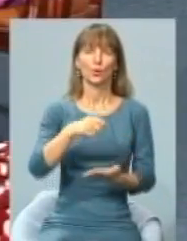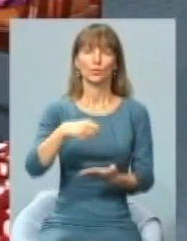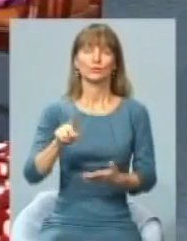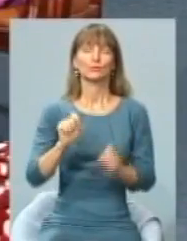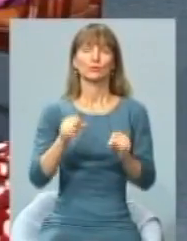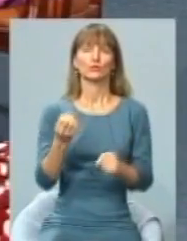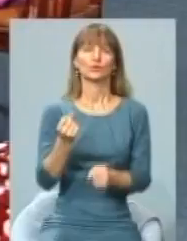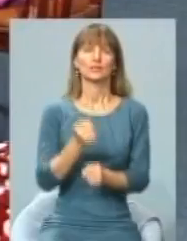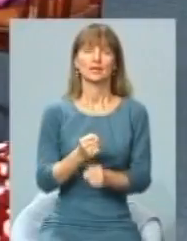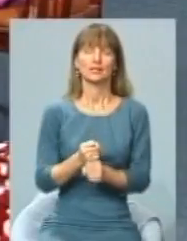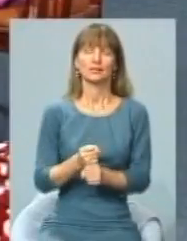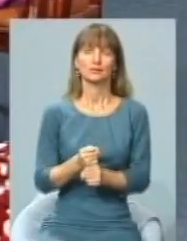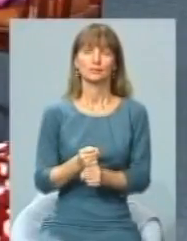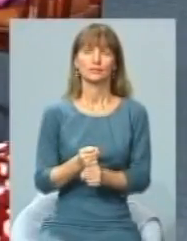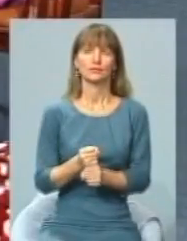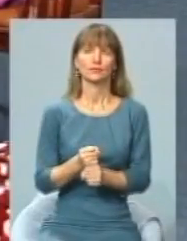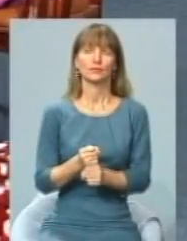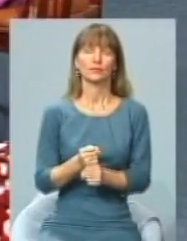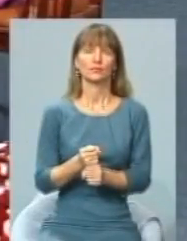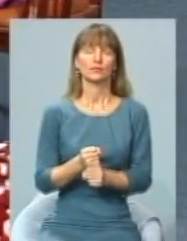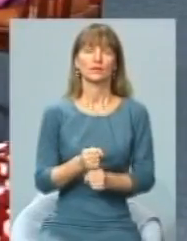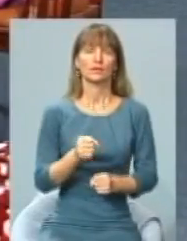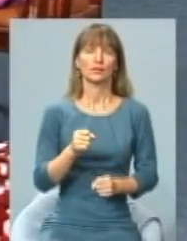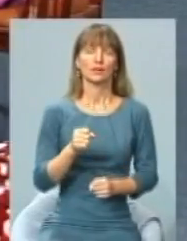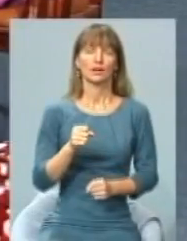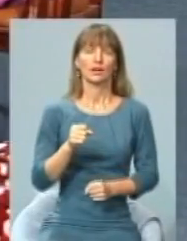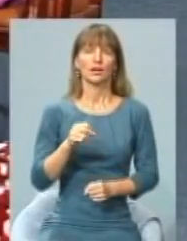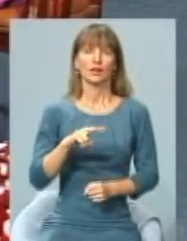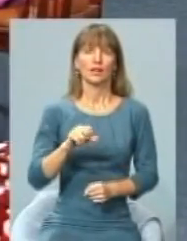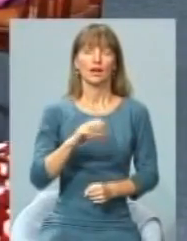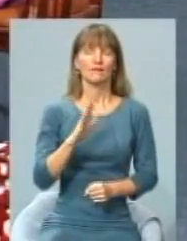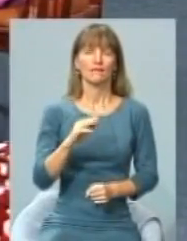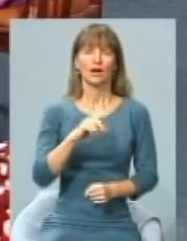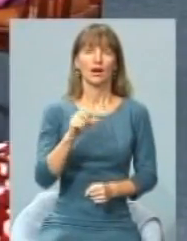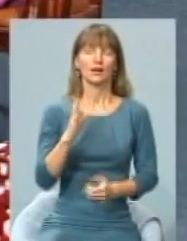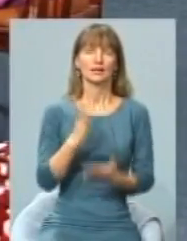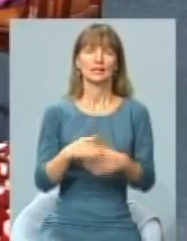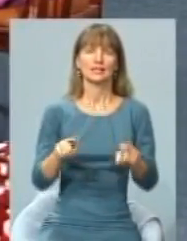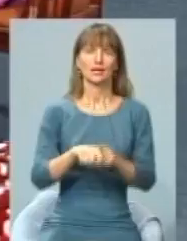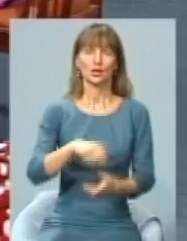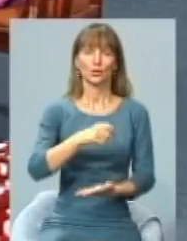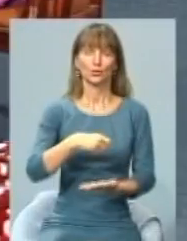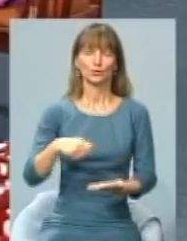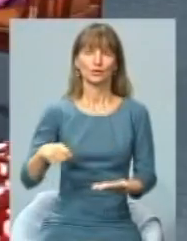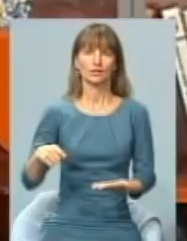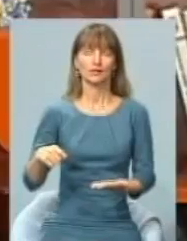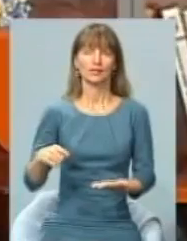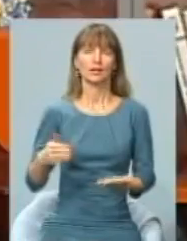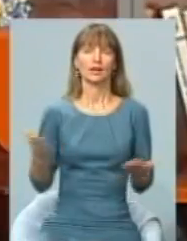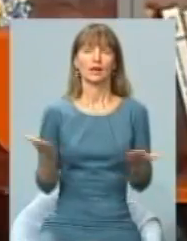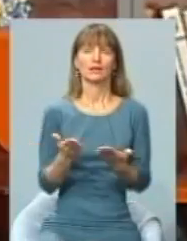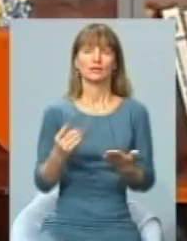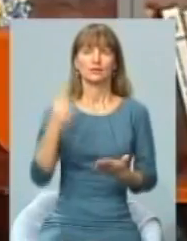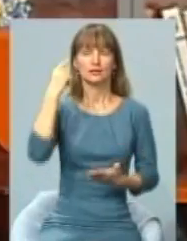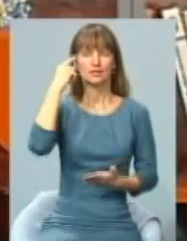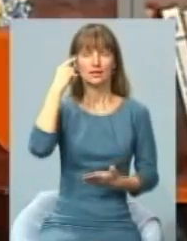можна ще цікавого зробити? Лайфхак? Так. Ну, есть такие ручки, в которых,